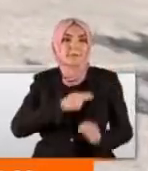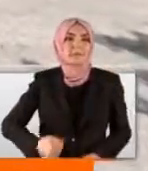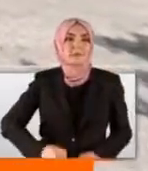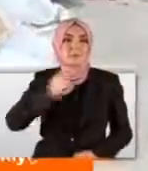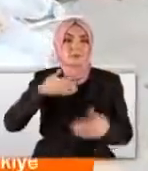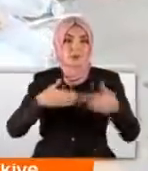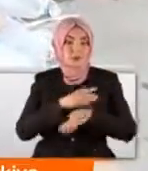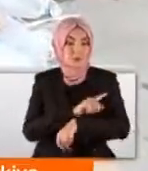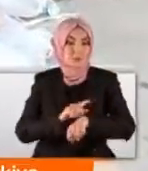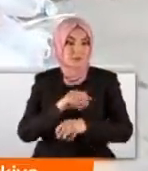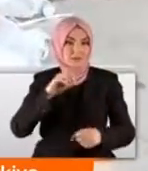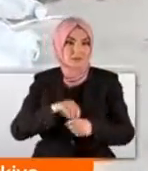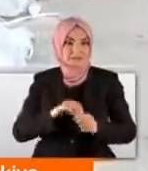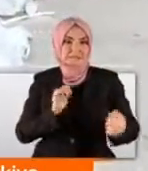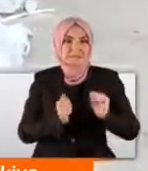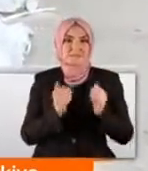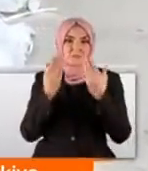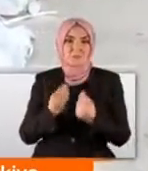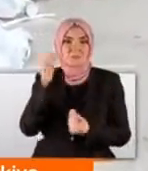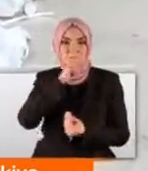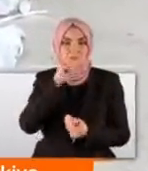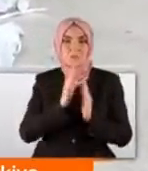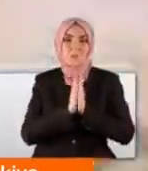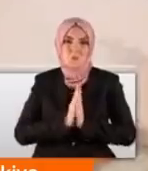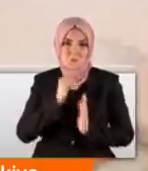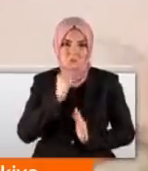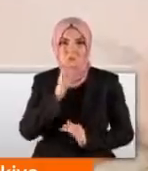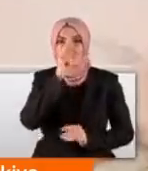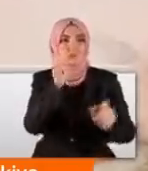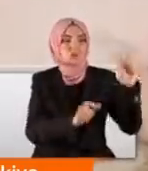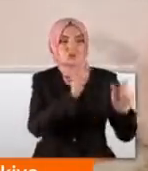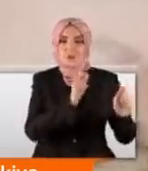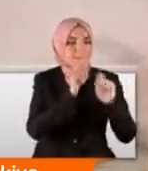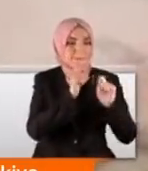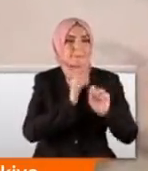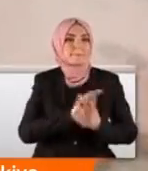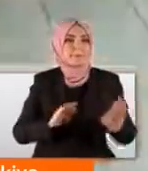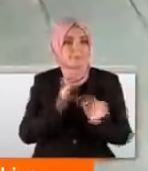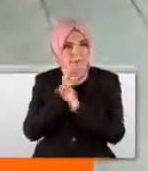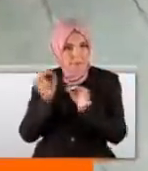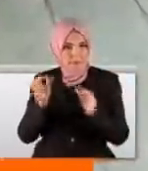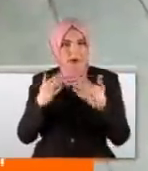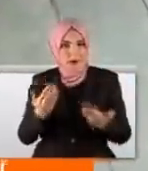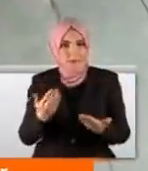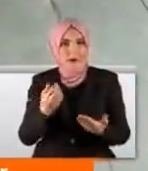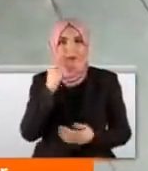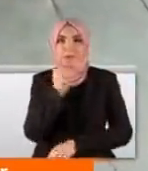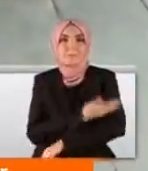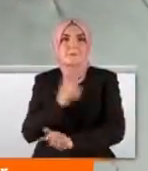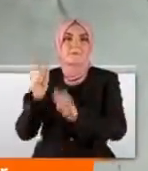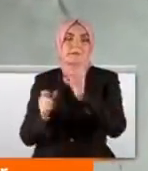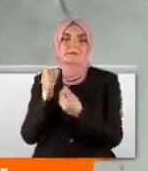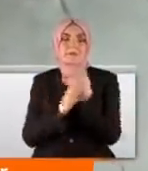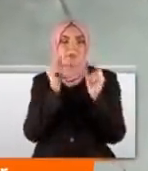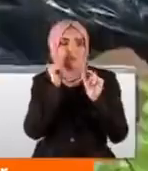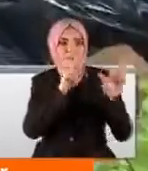yaşanan kriz nedeniyle özür dilemiş, işçilerle anlaşma sağlandığını duyurmuştu ama başkentliler sabah uyandığında daha kötü bir manzara